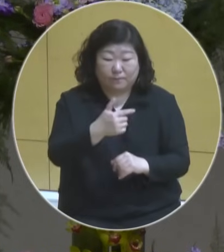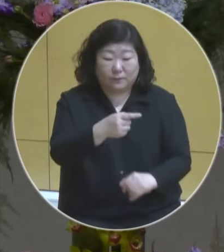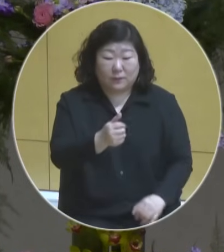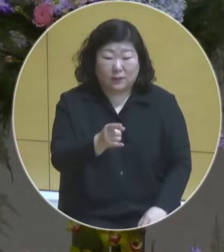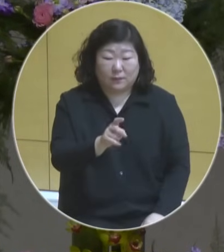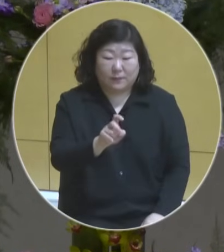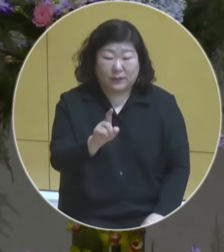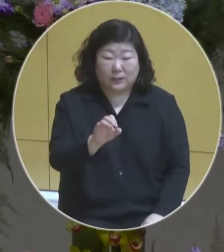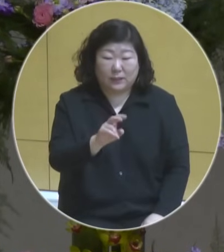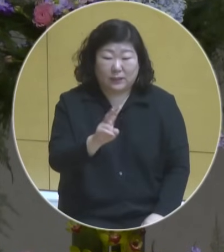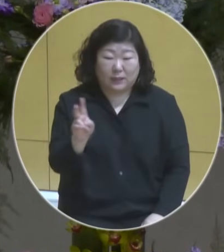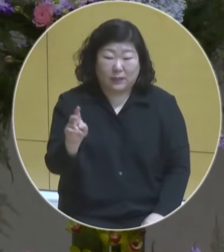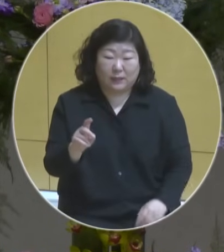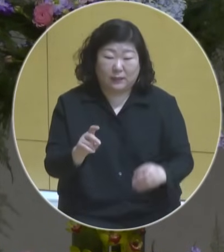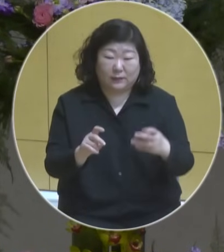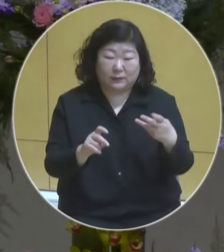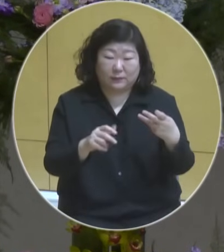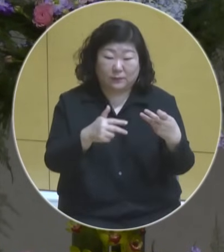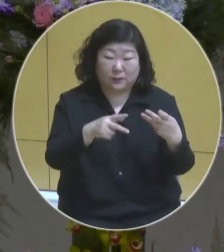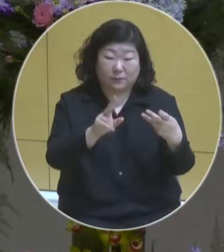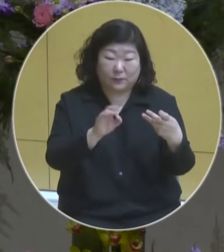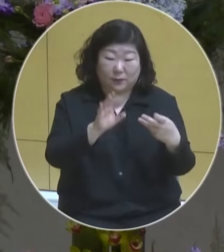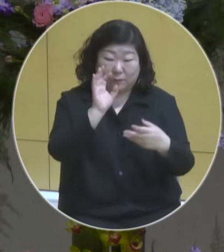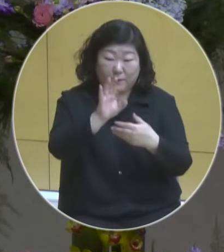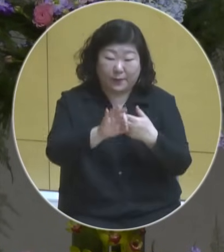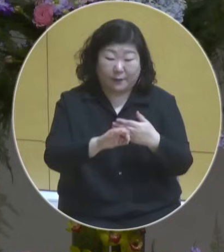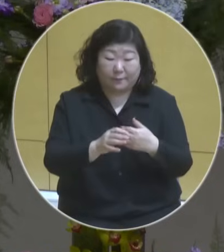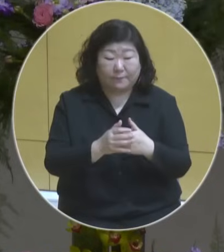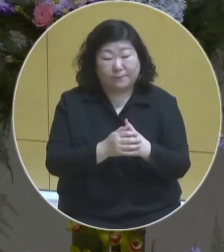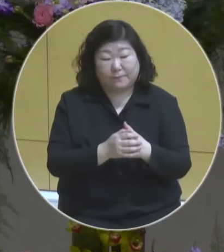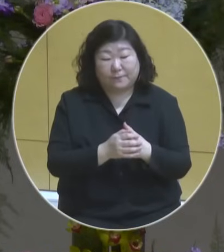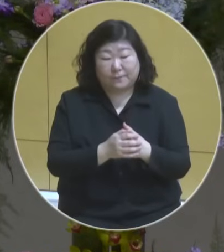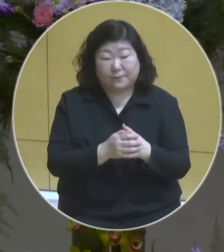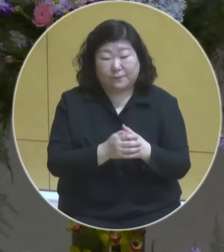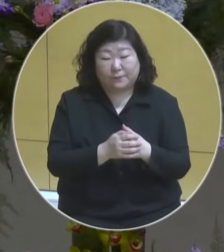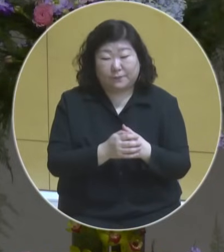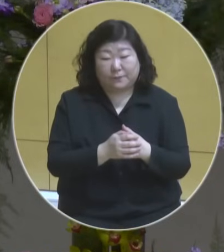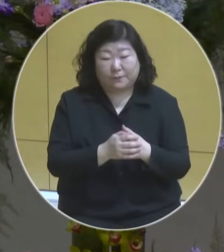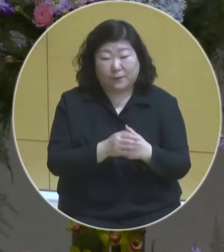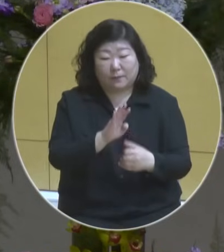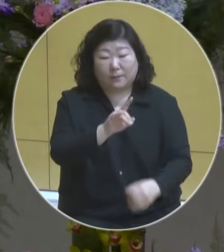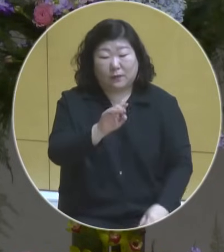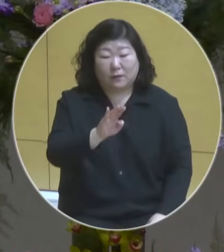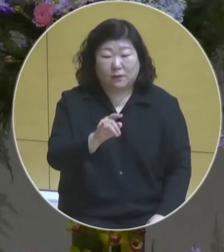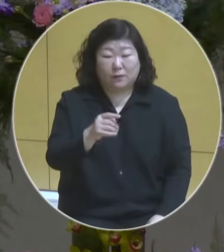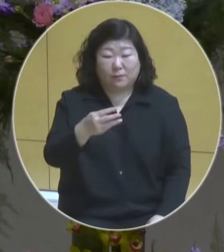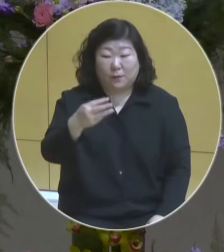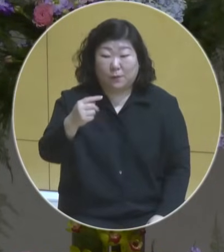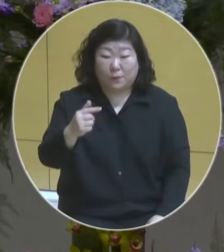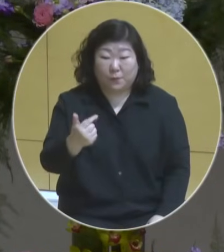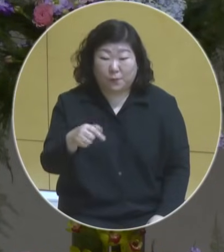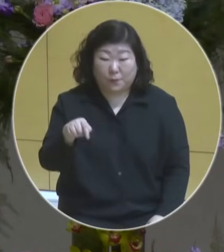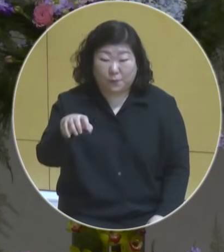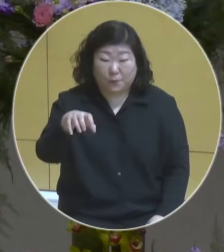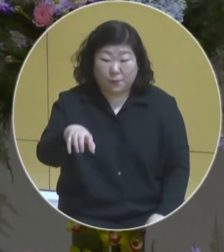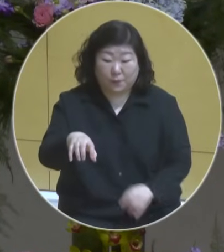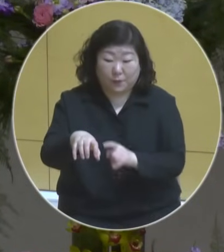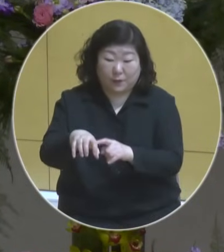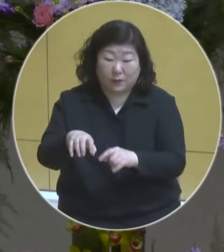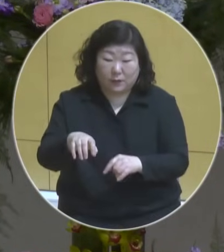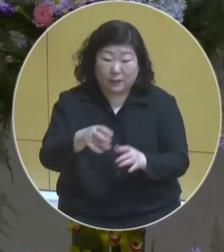보면 우리가 생각해 볼 문제들이 많 느헤미야가 바벨론에서 자기 백성들이 예루살렘 성이